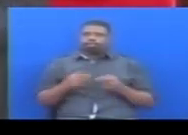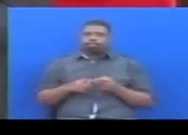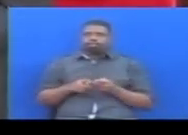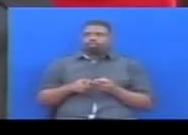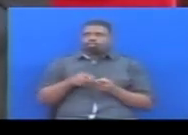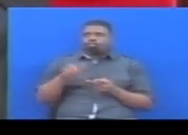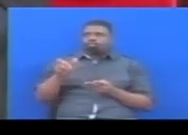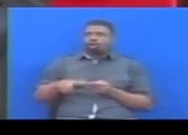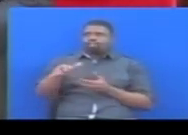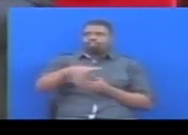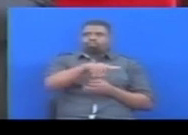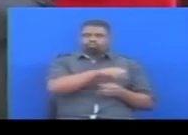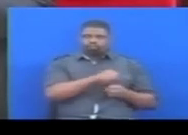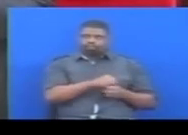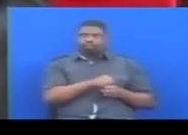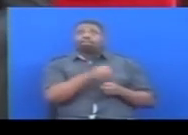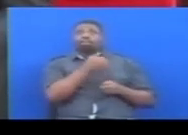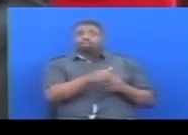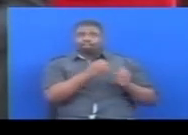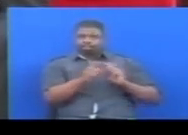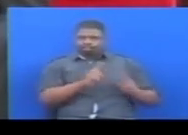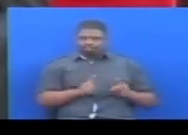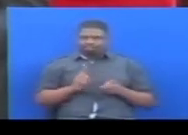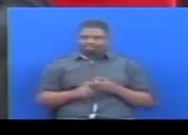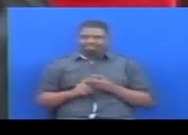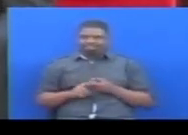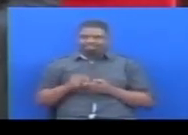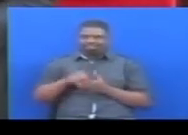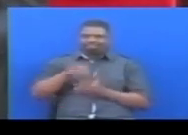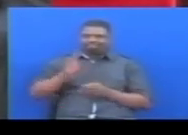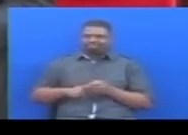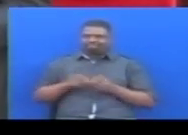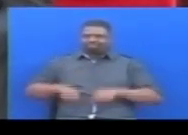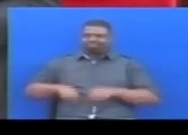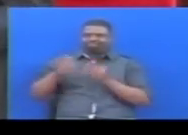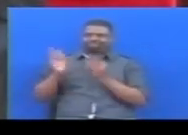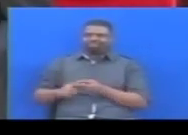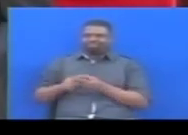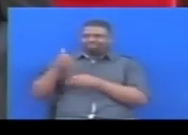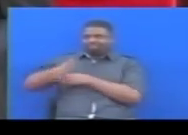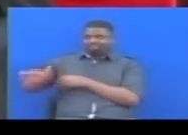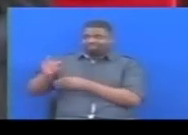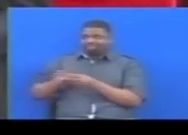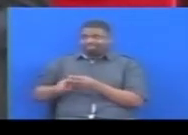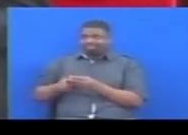ziwa Tanganyika, na vile vile gharama za kuuza mazao ya uvuvi nje